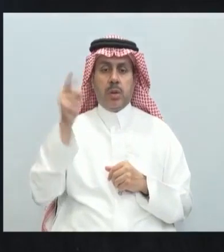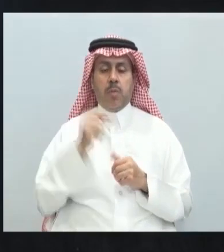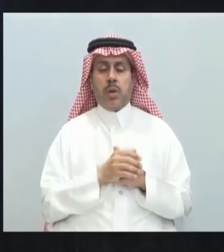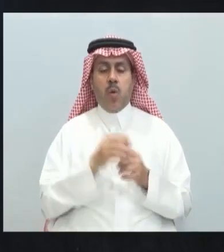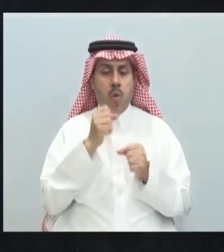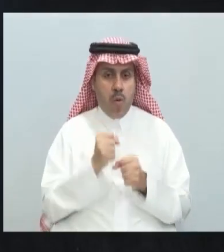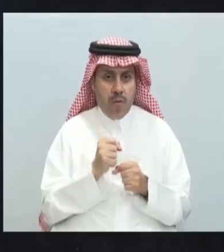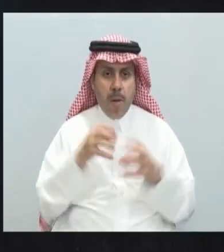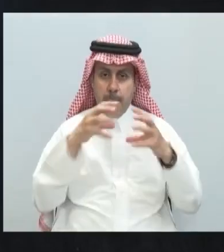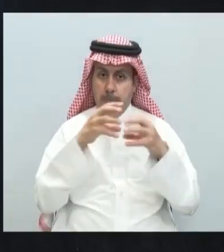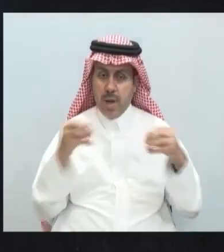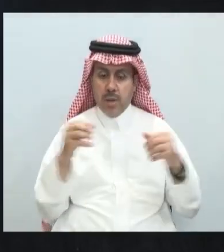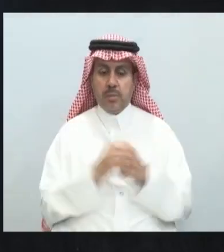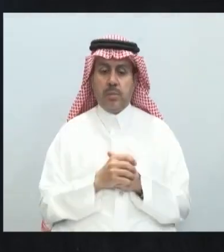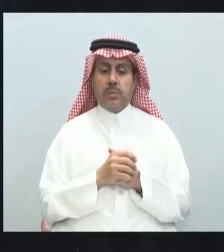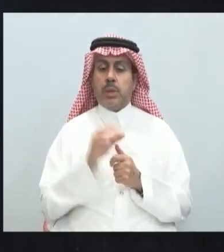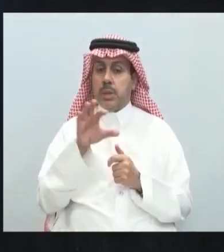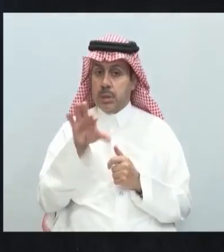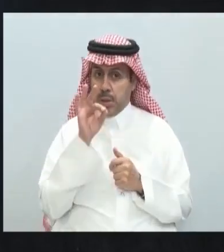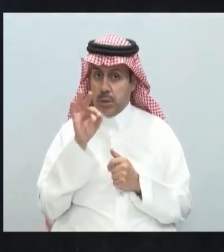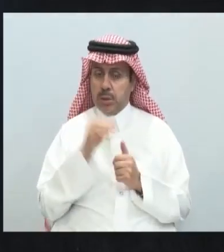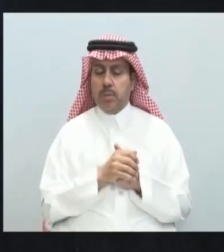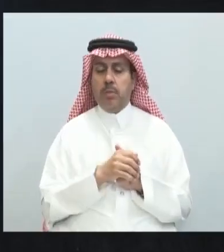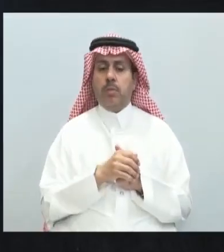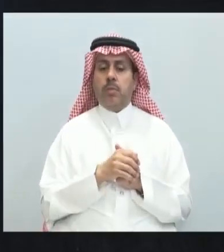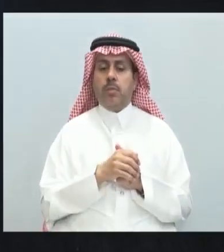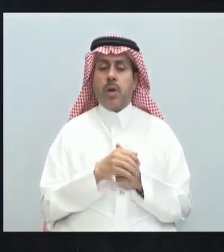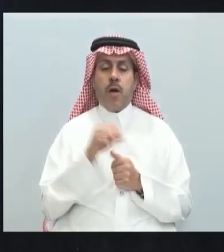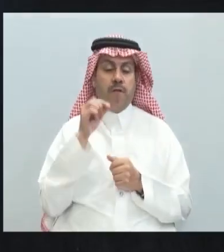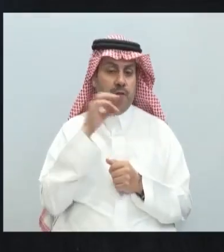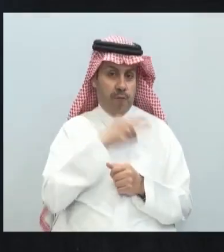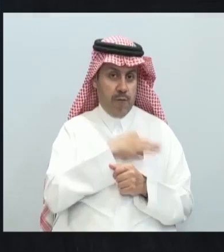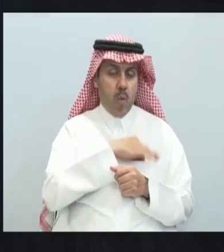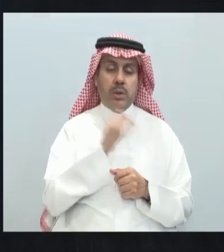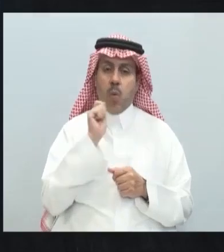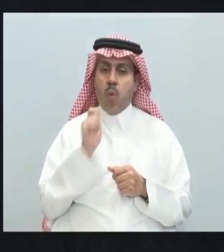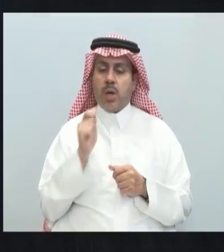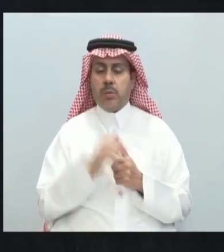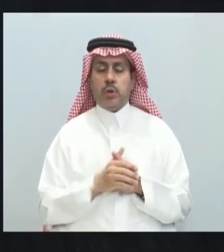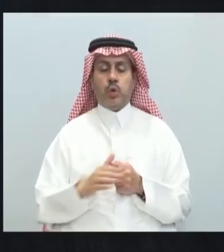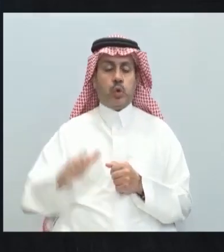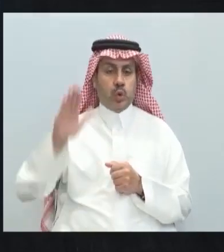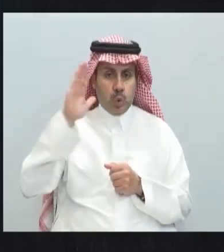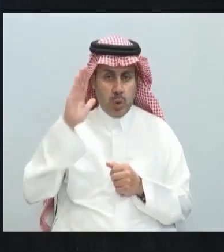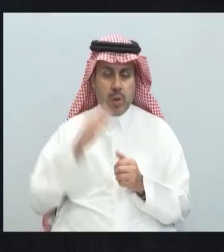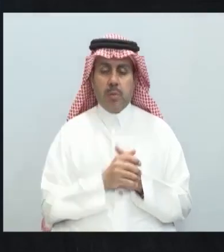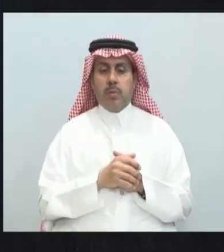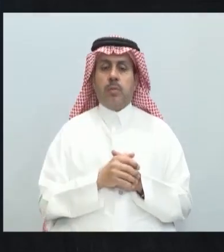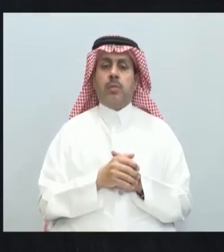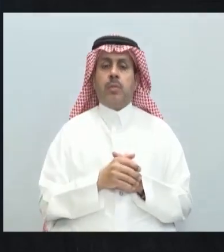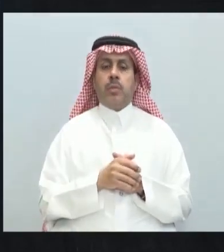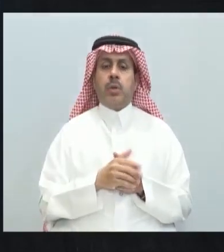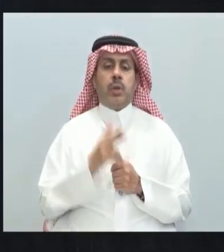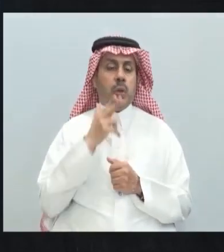على معانيها وكذلك استخراجا واستنباط لفوائدها واحكامها اشكر لكم ايها الطلاب والطالبات